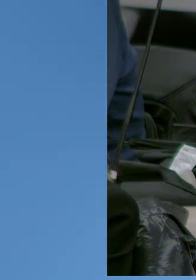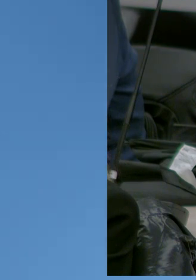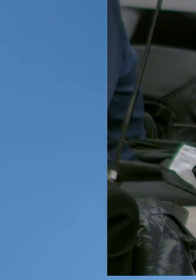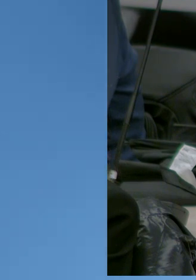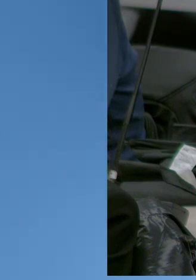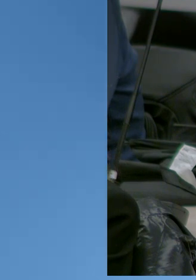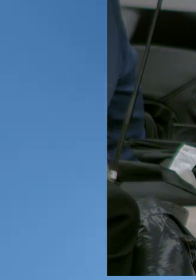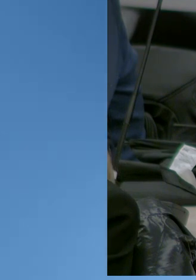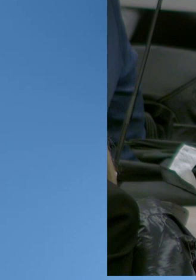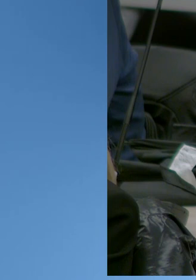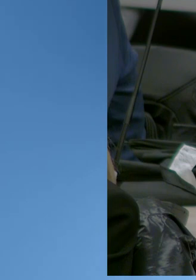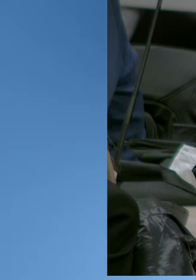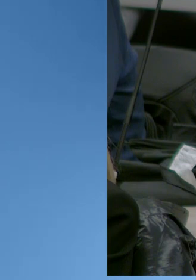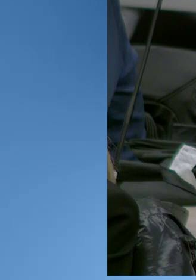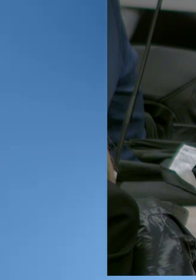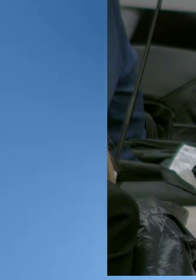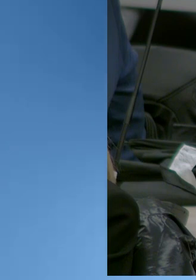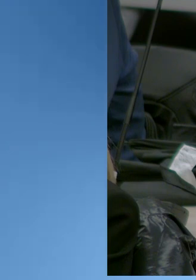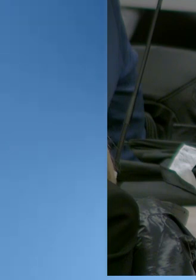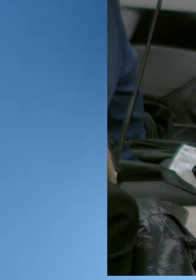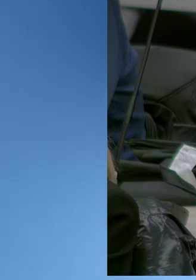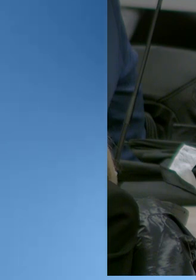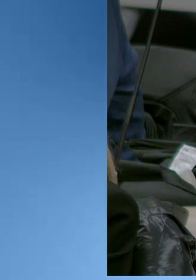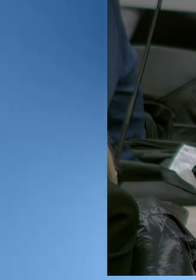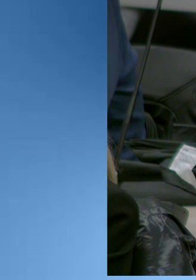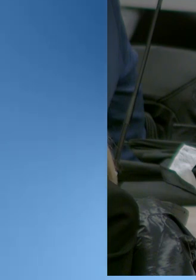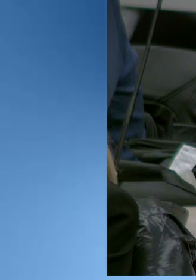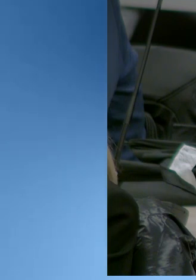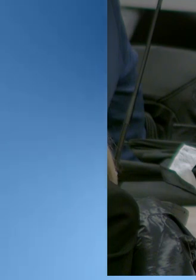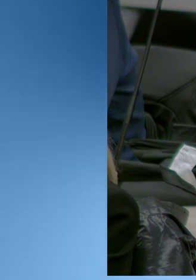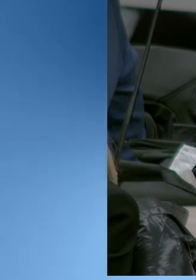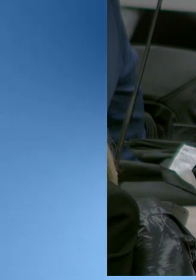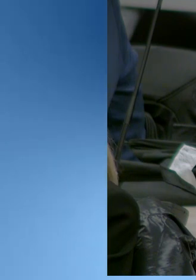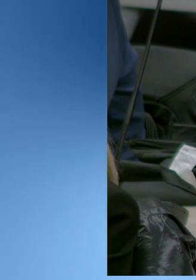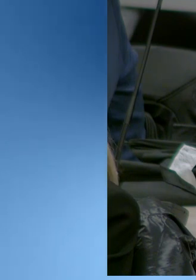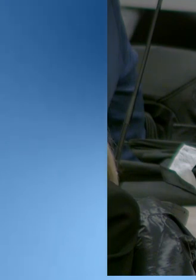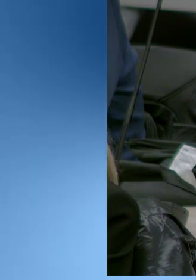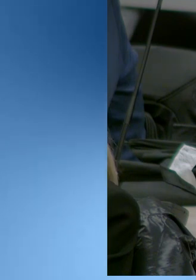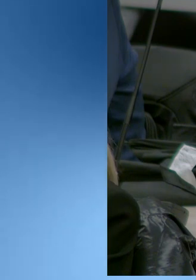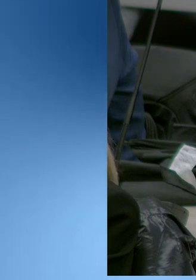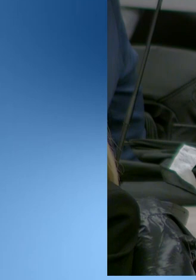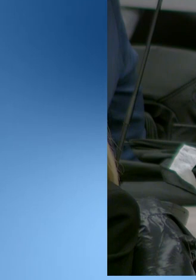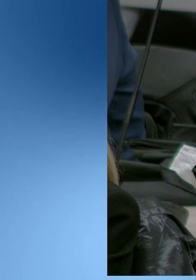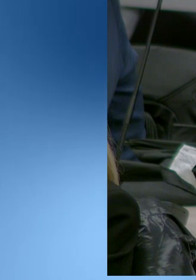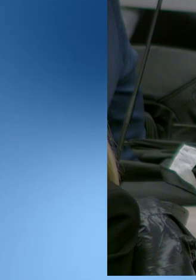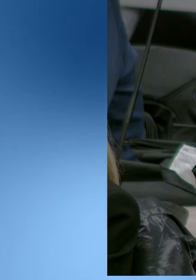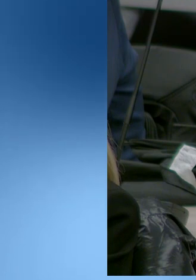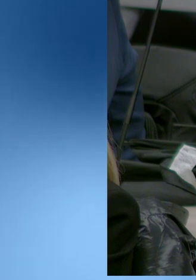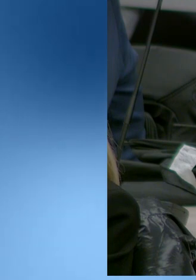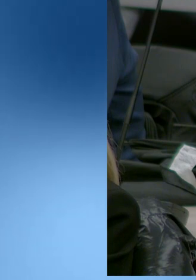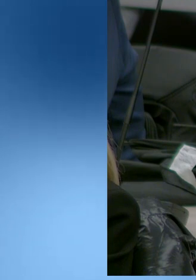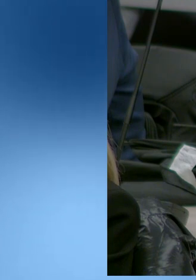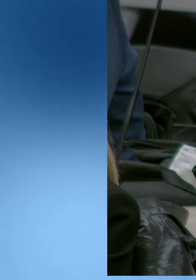plutôt madame impô qui a fait la remarque qui est juste c'est que notre il y a trop peu de conseils